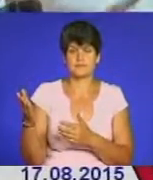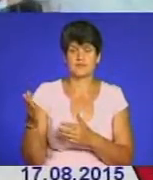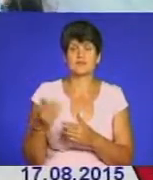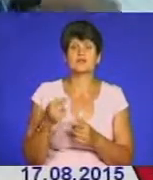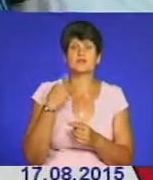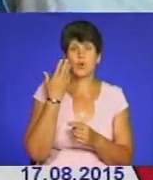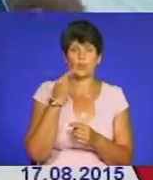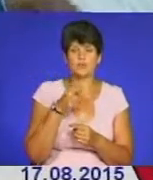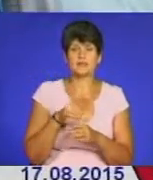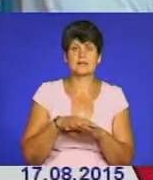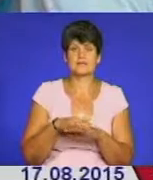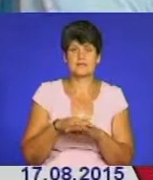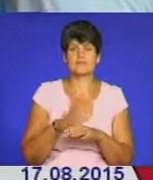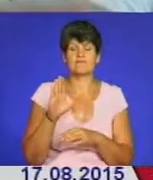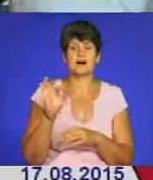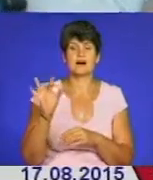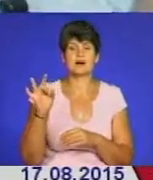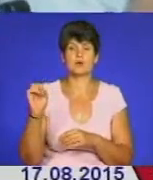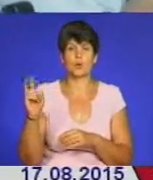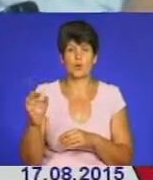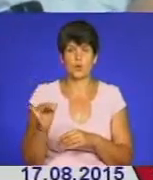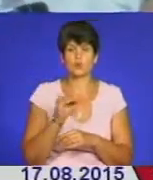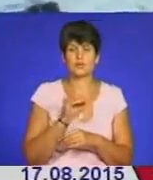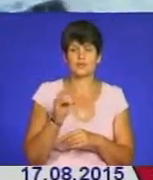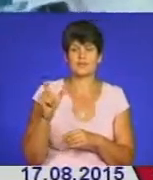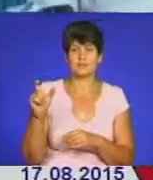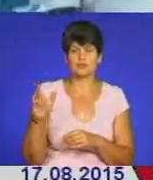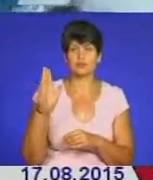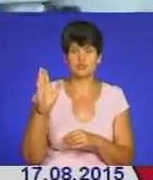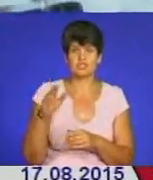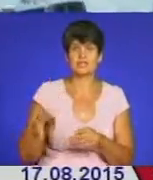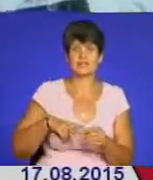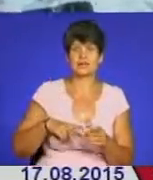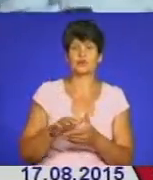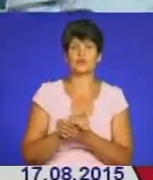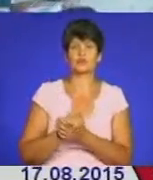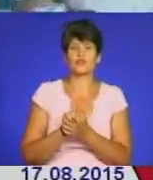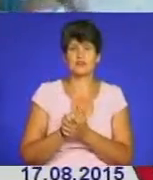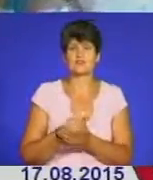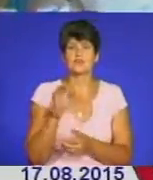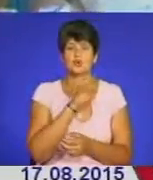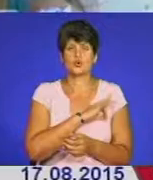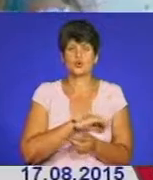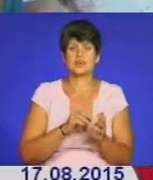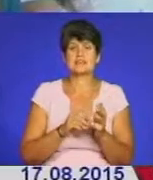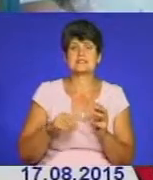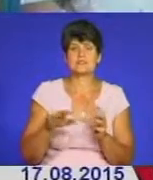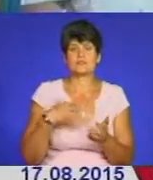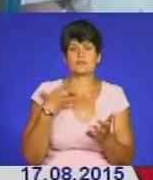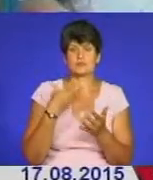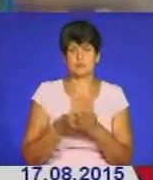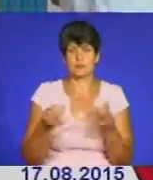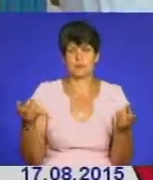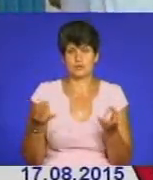Відколи ринок, туди свідки. Ворко Юрій Євгенович, будучи директором товариства, використовує земельну ділянку у власних